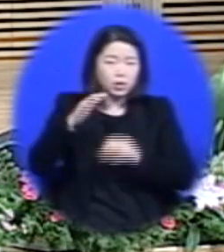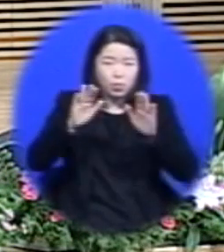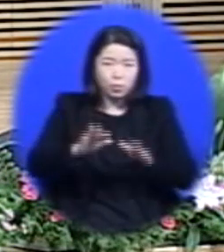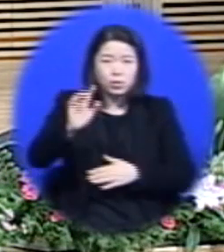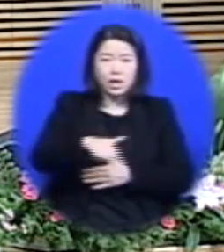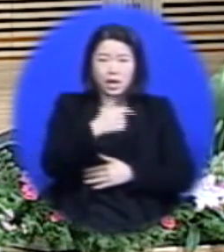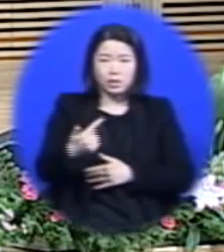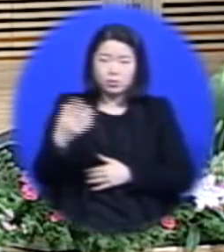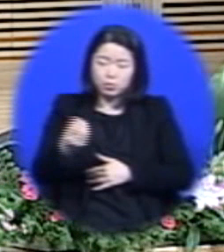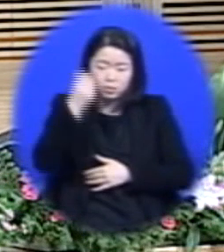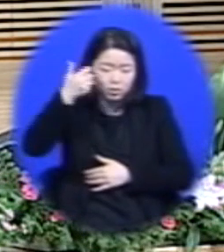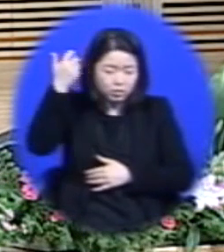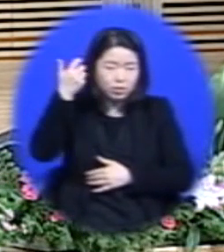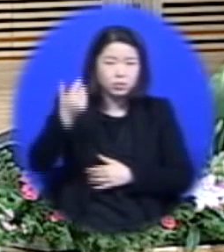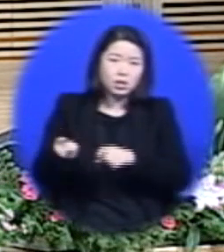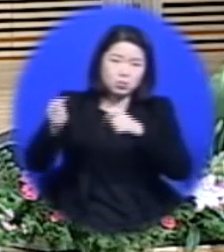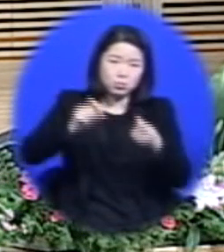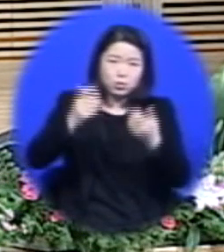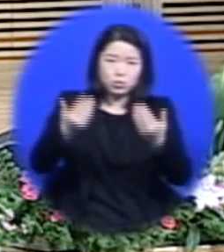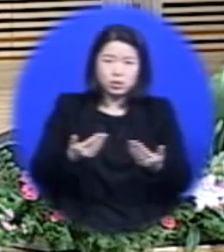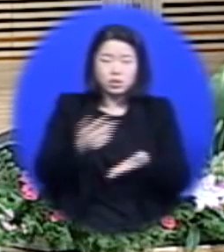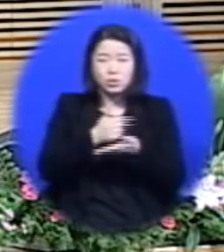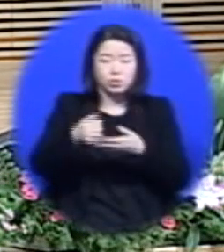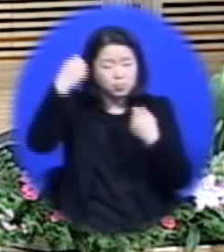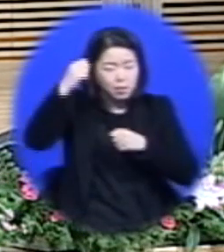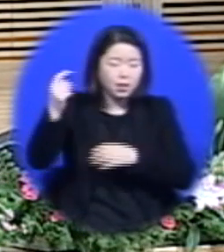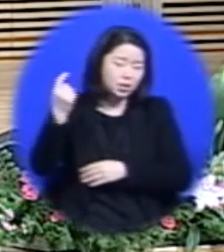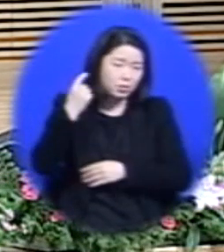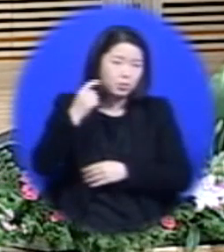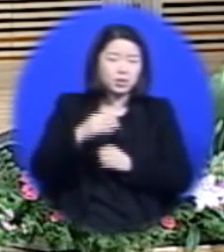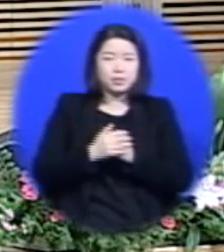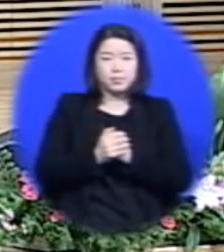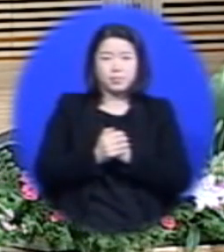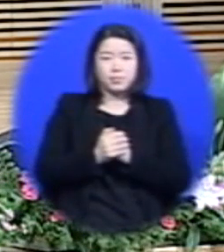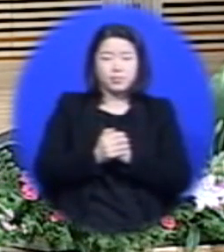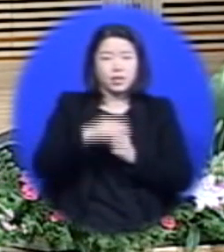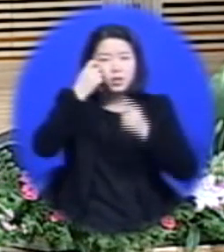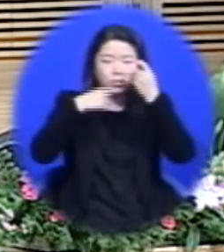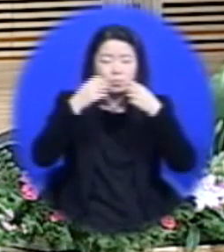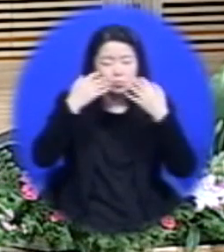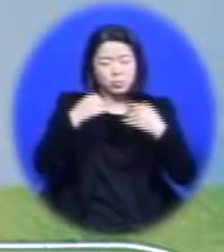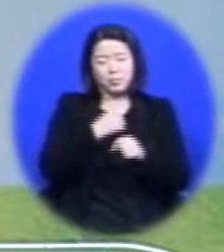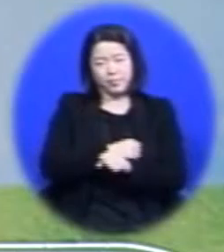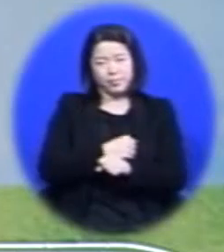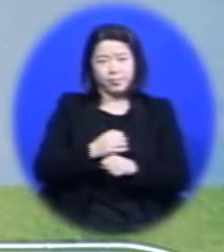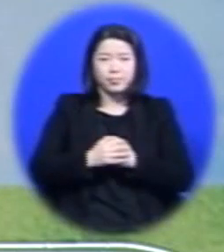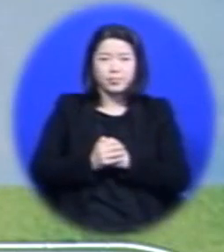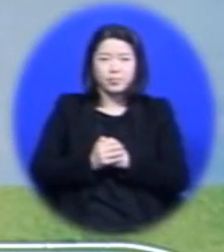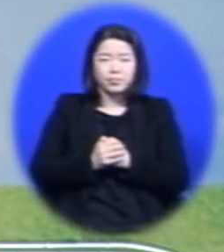성령을 부어 주시는 주님의 발소리 1 눈물이 나 테니까